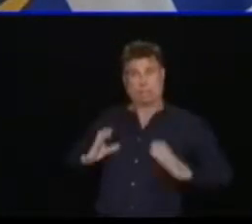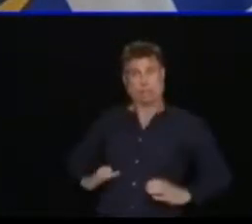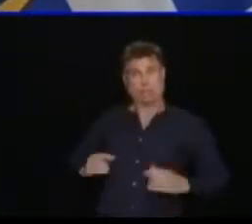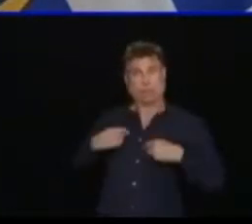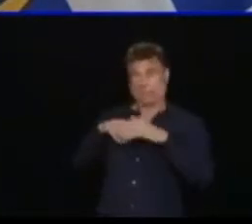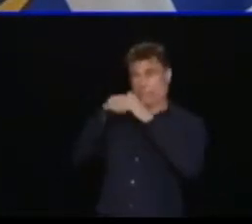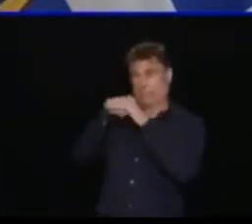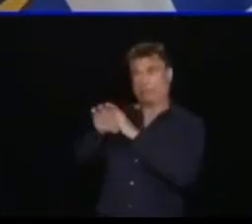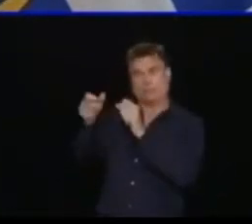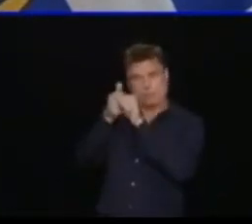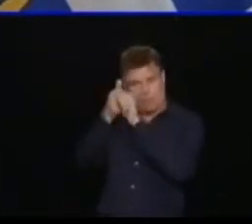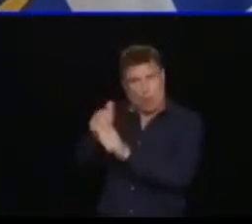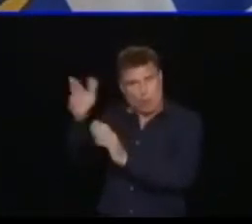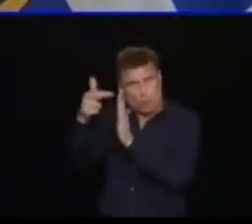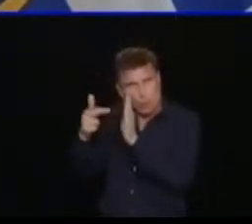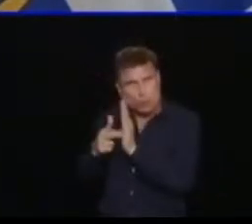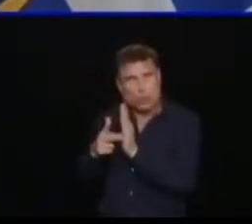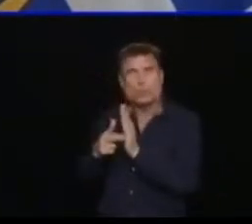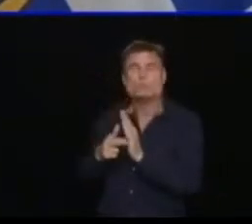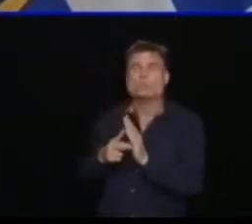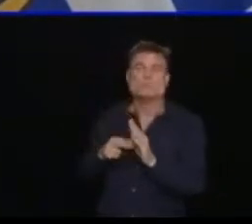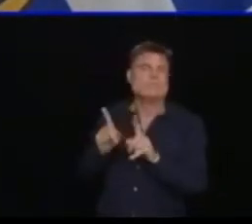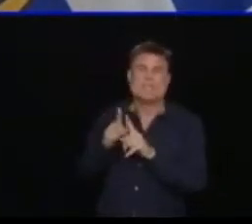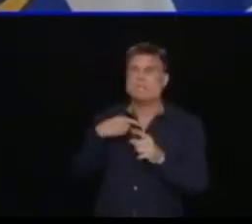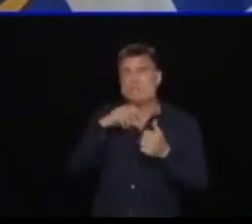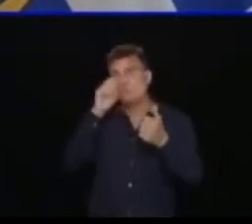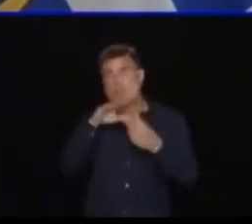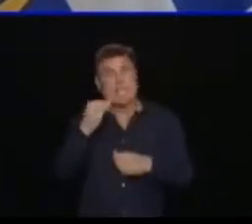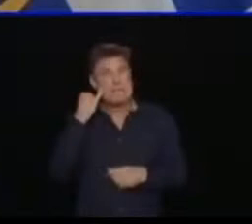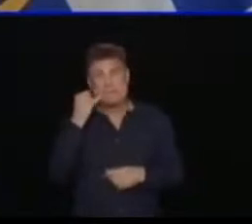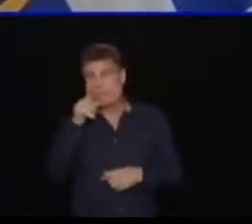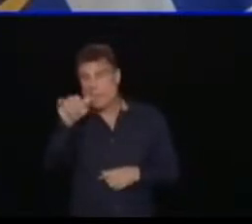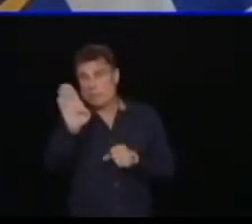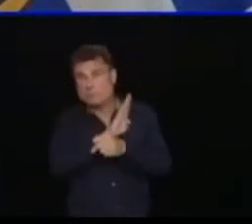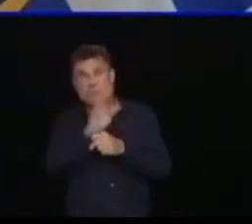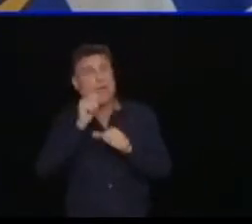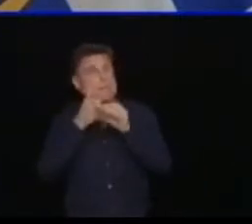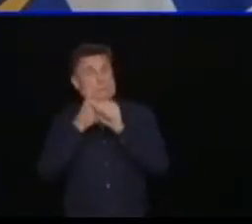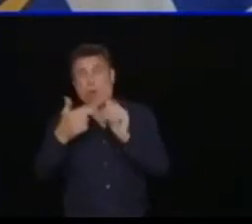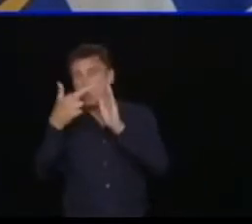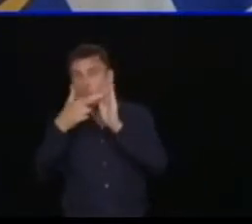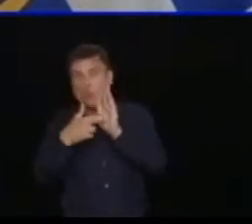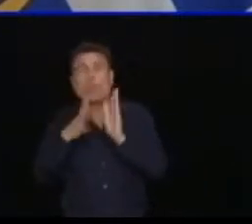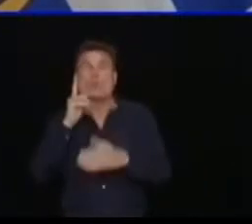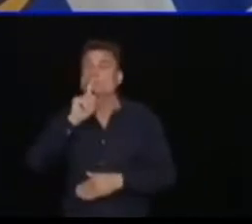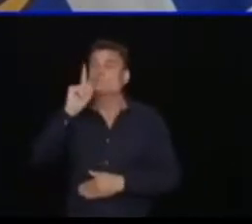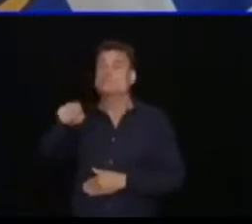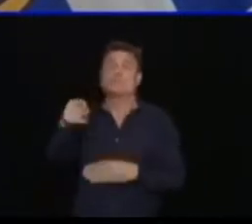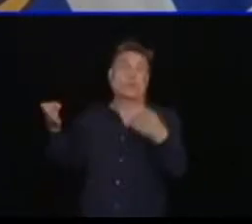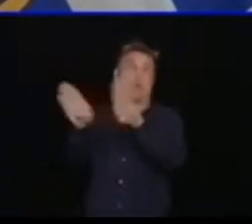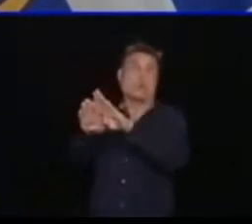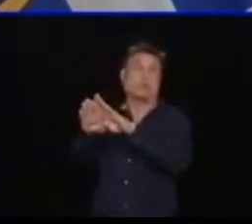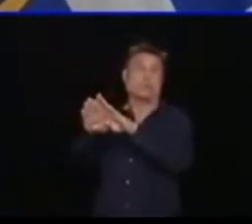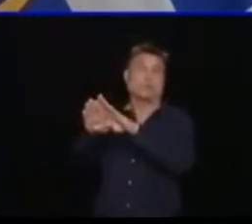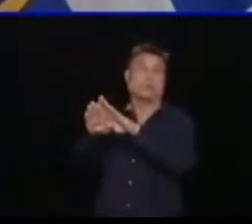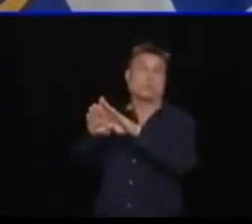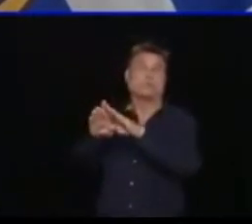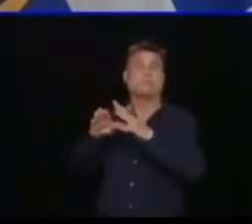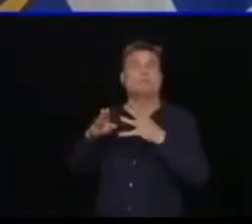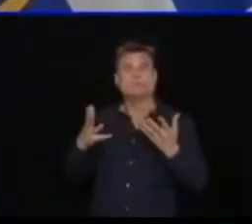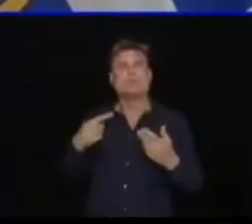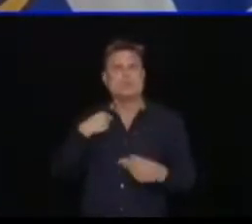done it. 那 And 么 we're 如果他 working 们不 with 遵 the 守的话，我们 industry 的确 to 也 look 是 at 关闭 how 了一 we 些酒 can 吧 better 和餐 make 厅。 those plans safer,